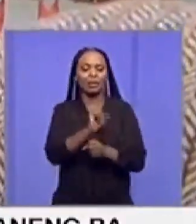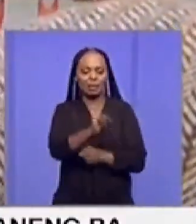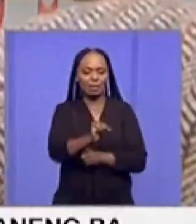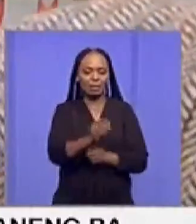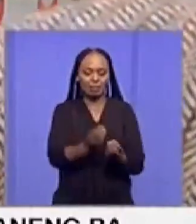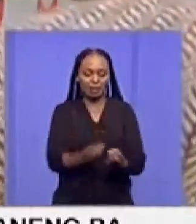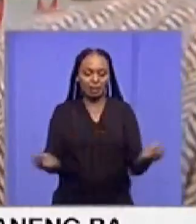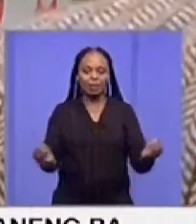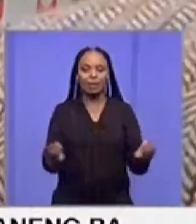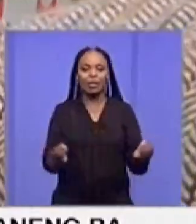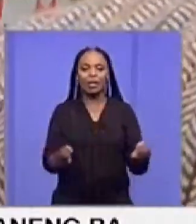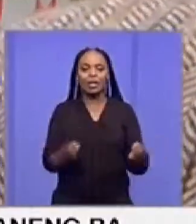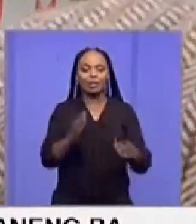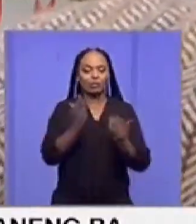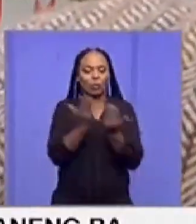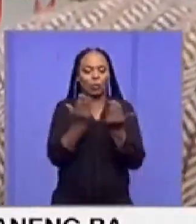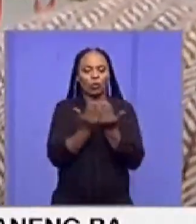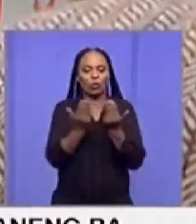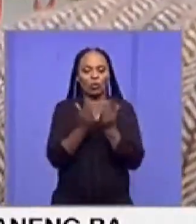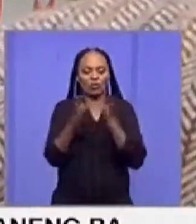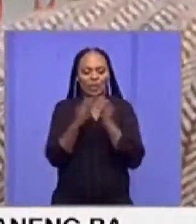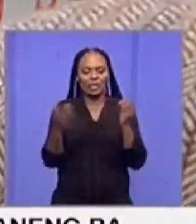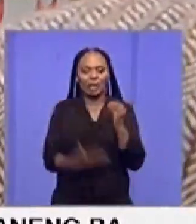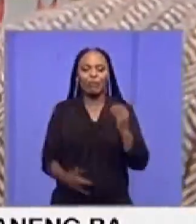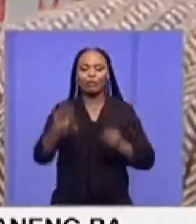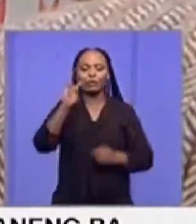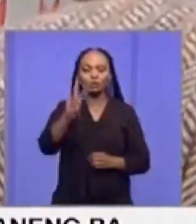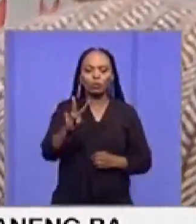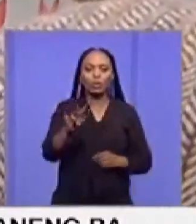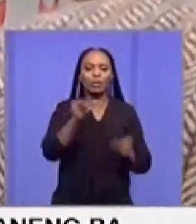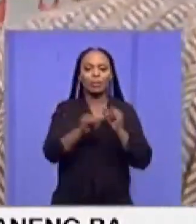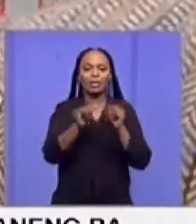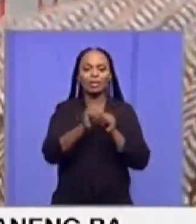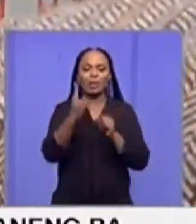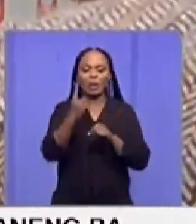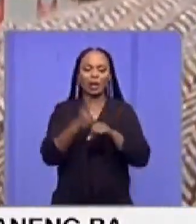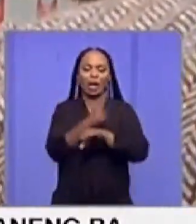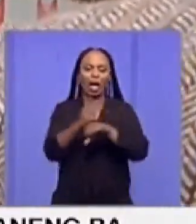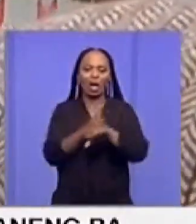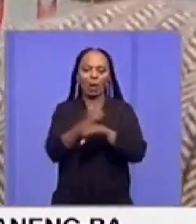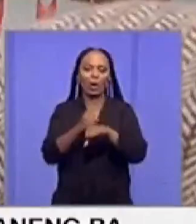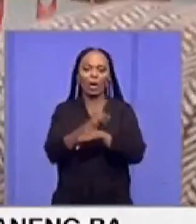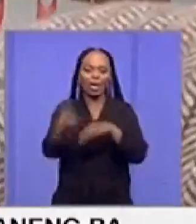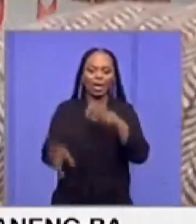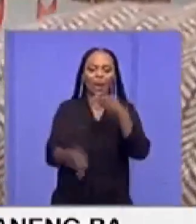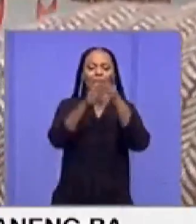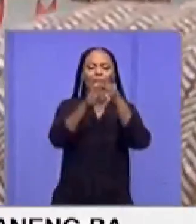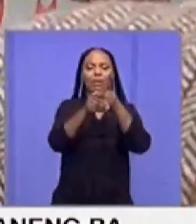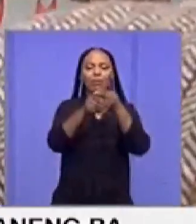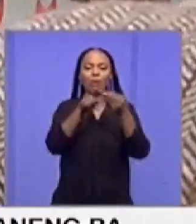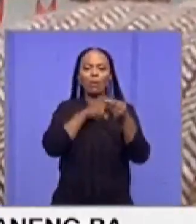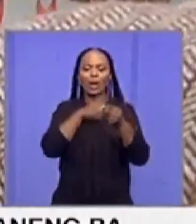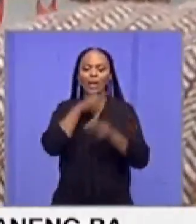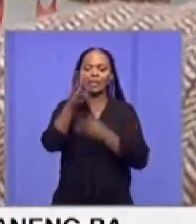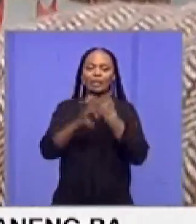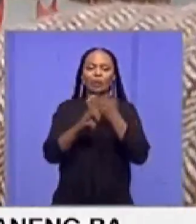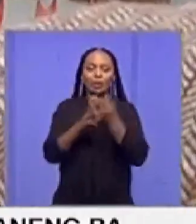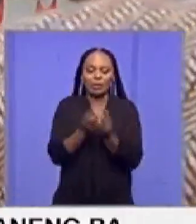ka past 2 ba tla kgopela gore ba oketše mohlomong awara ya gore bana ba ka gore bana le beke